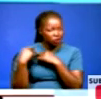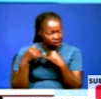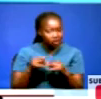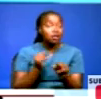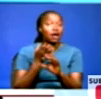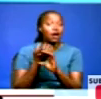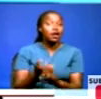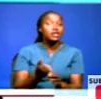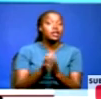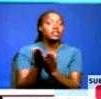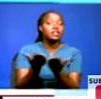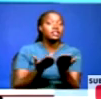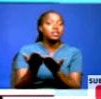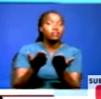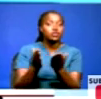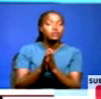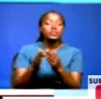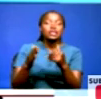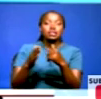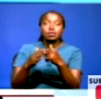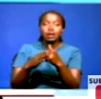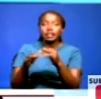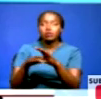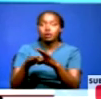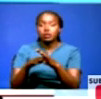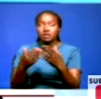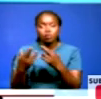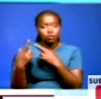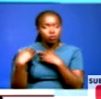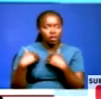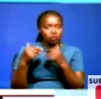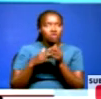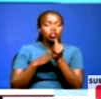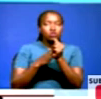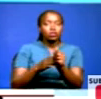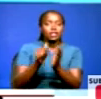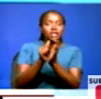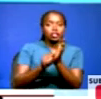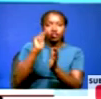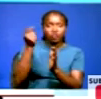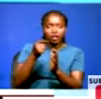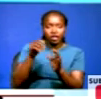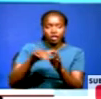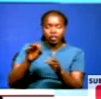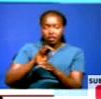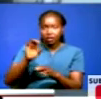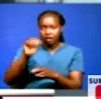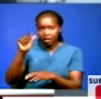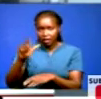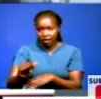katika utumishi wao. Wanachama hao 9 sasa watachukua jukumu la kuongoza ajenda ya Kenya katika Bunge la Afrika Mashariki.